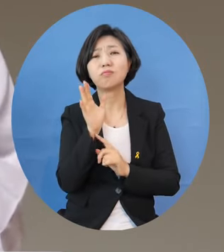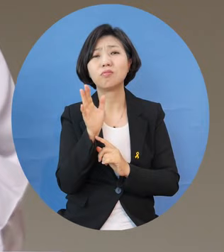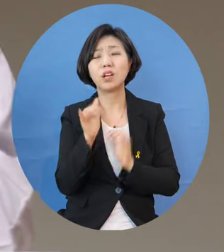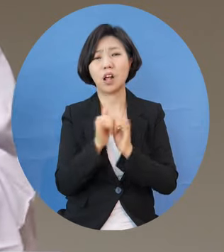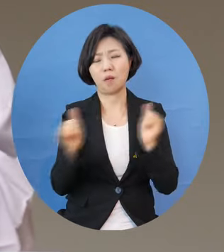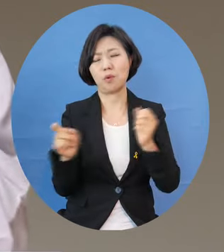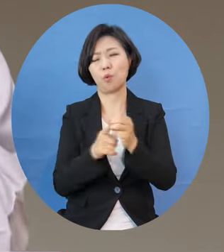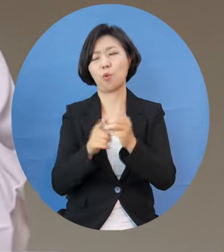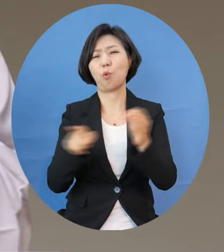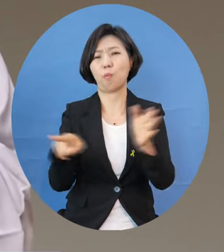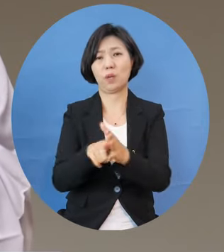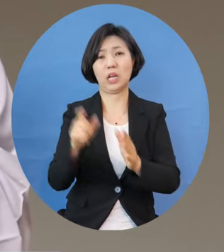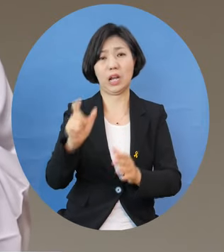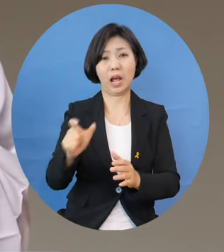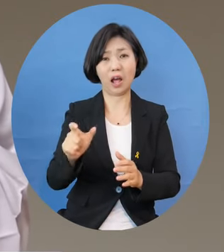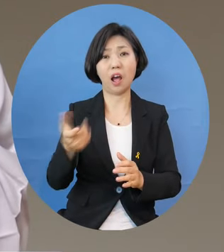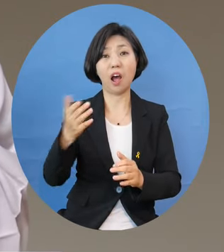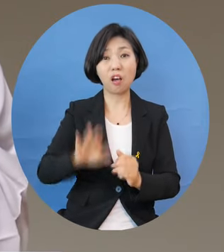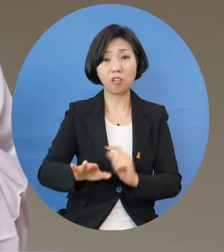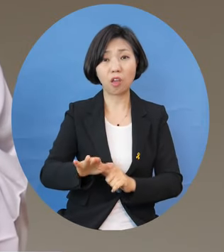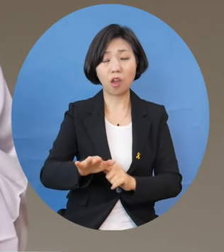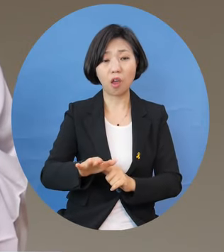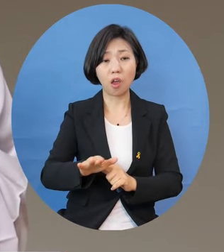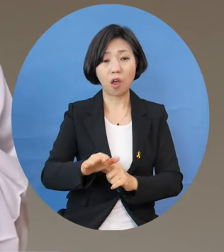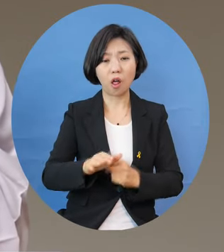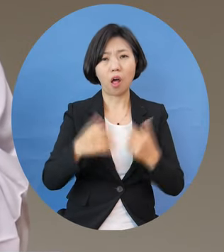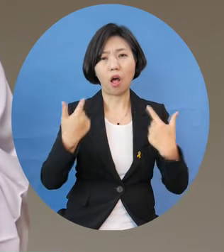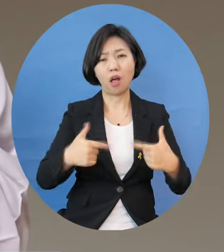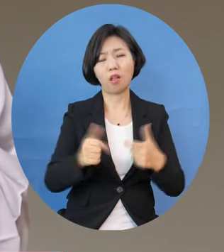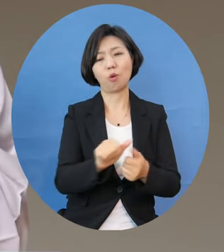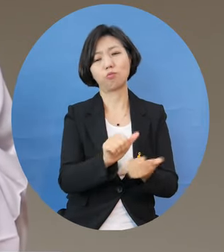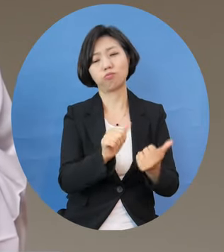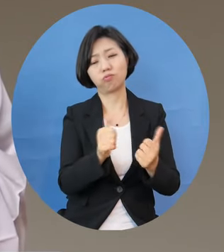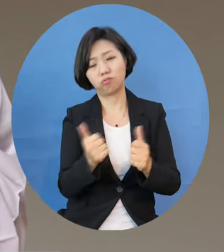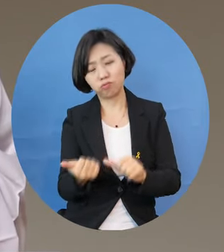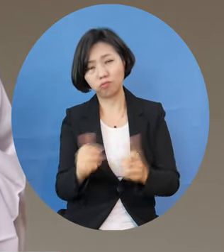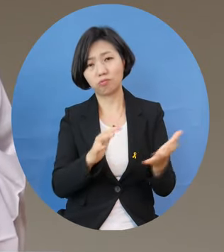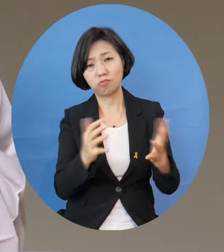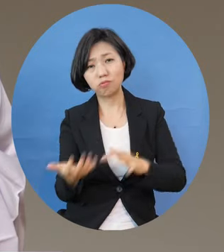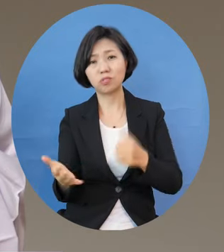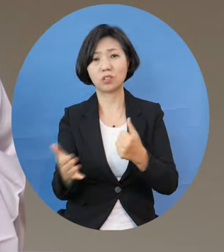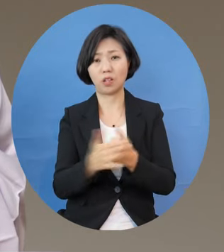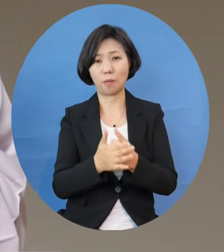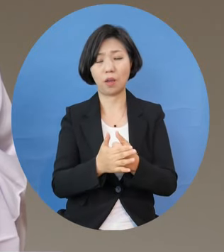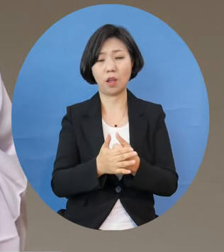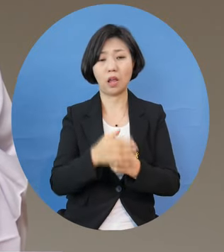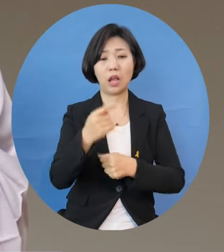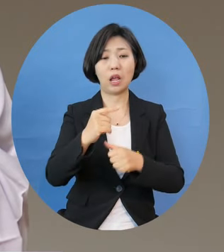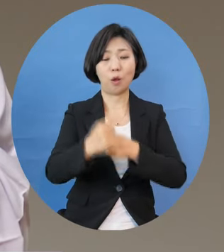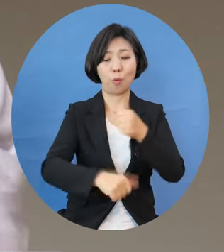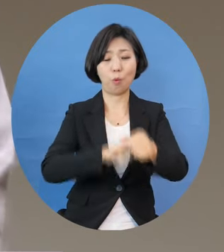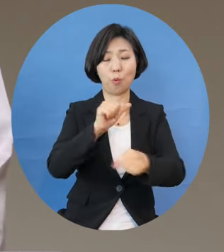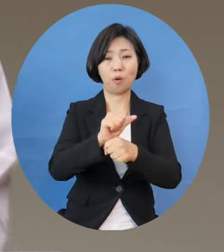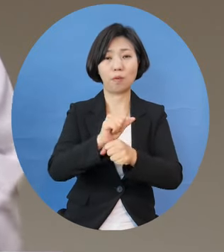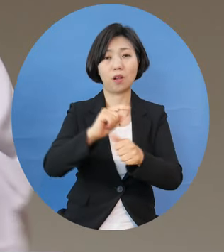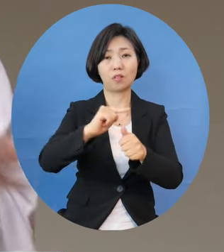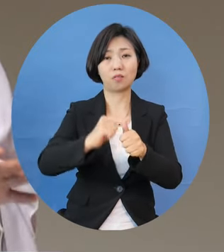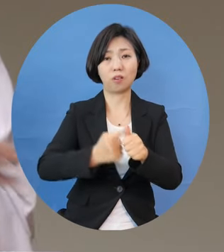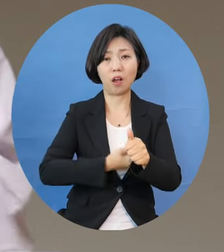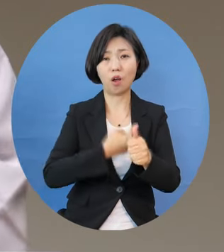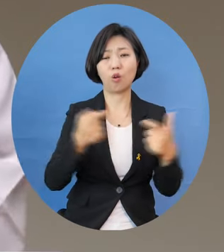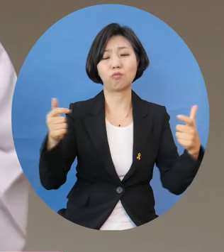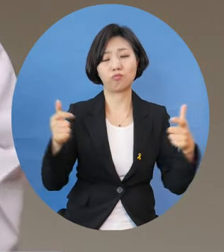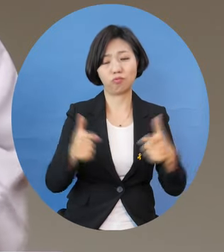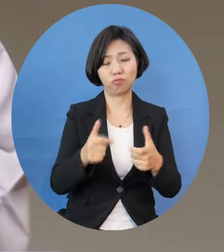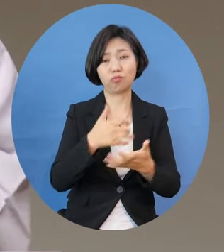매년 돌아가시니까 5년마다 조사를 하면 이 인구가 한 100만 명 가까이 된단 말이에요. 그러니까